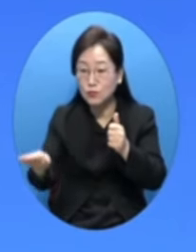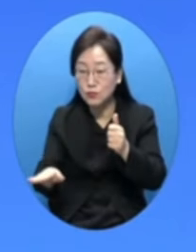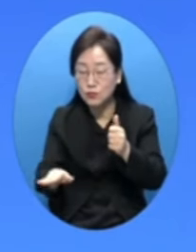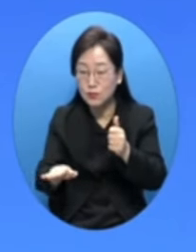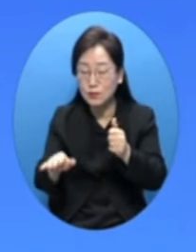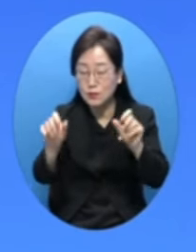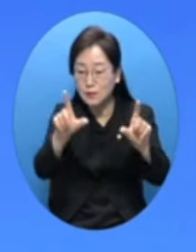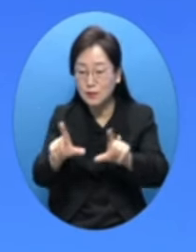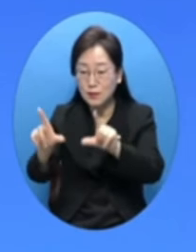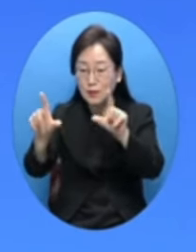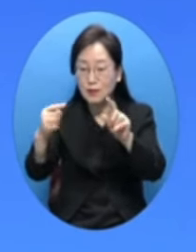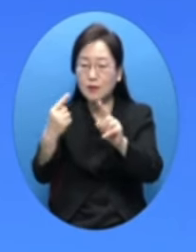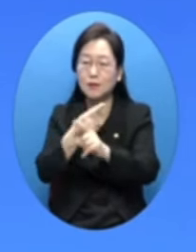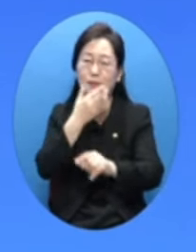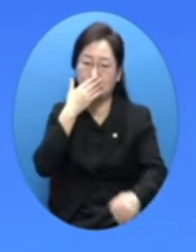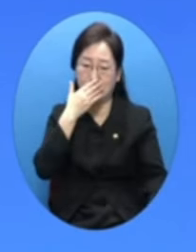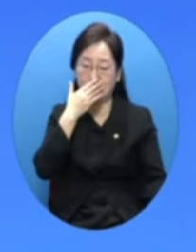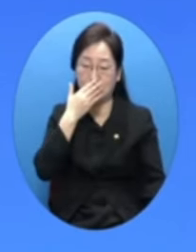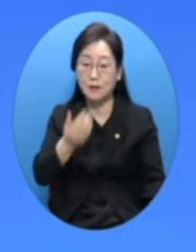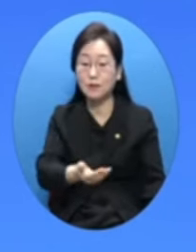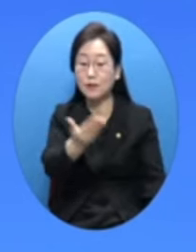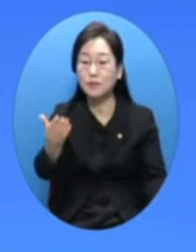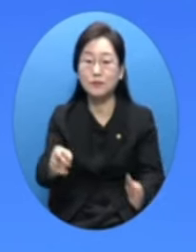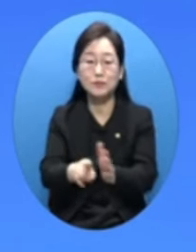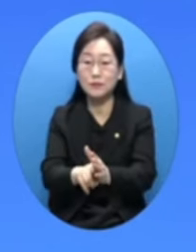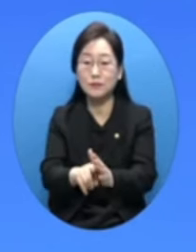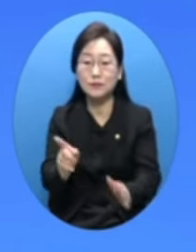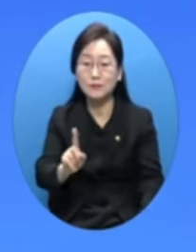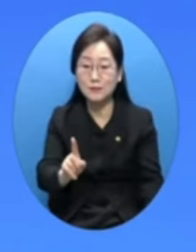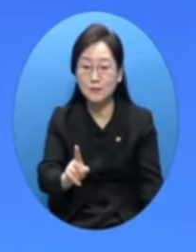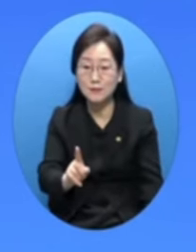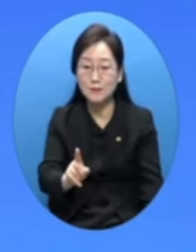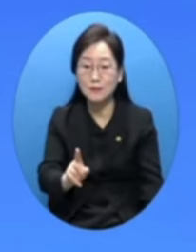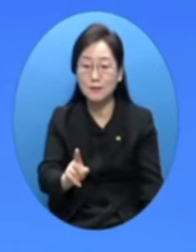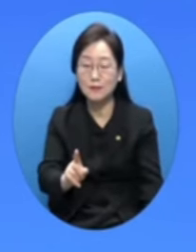것입니다. 여러분, 믿음이라는 것은